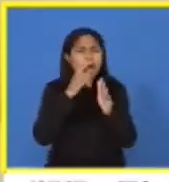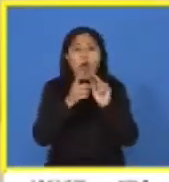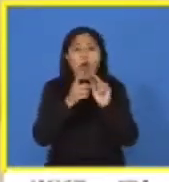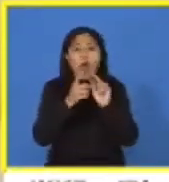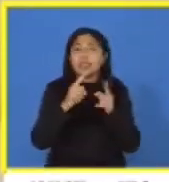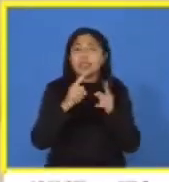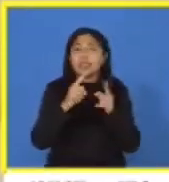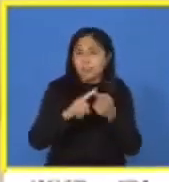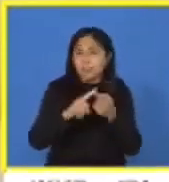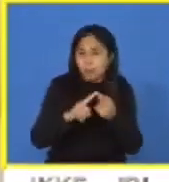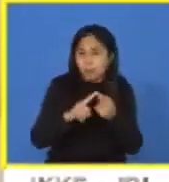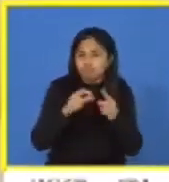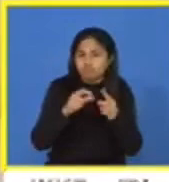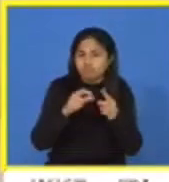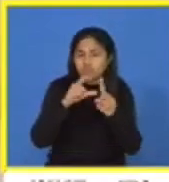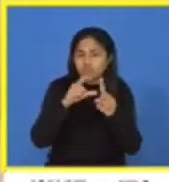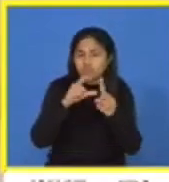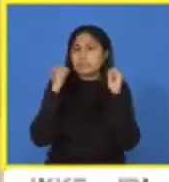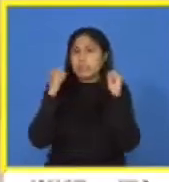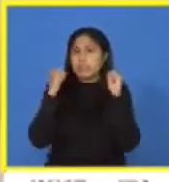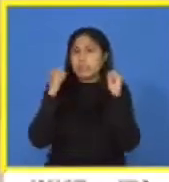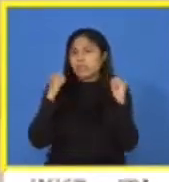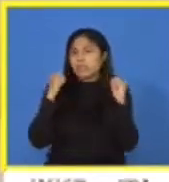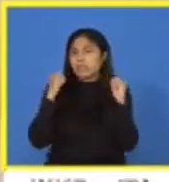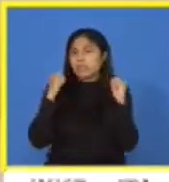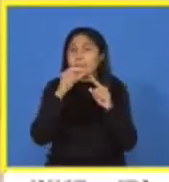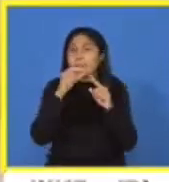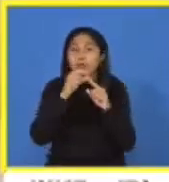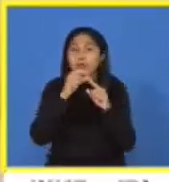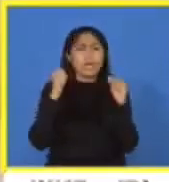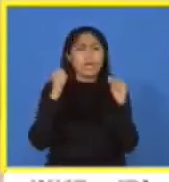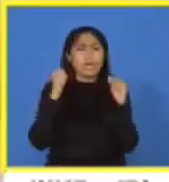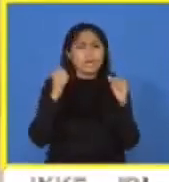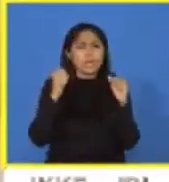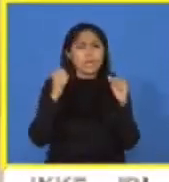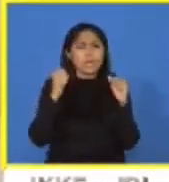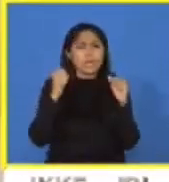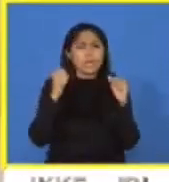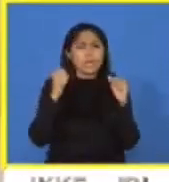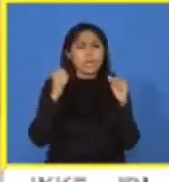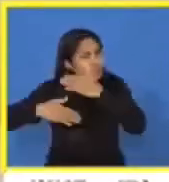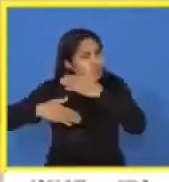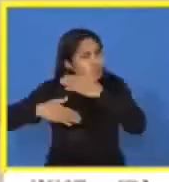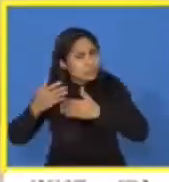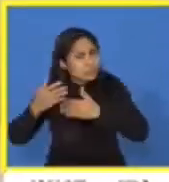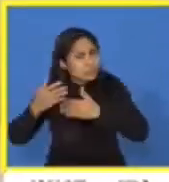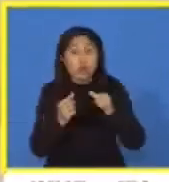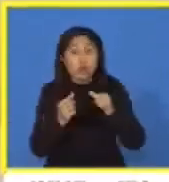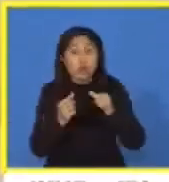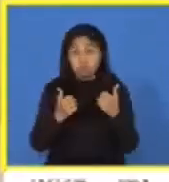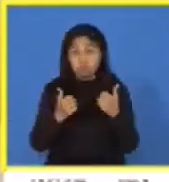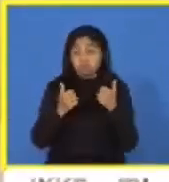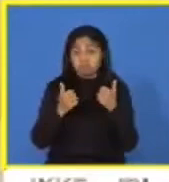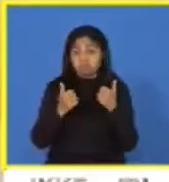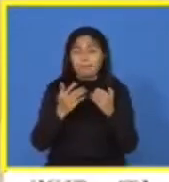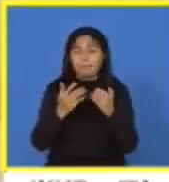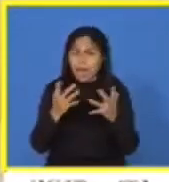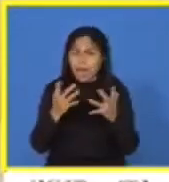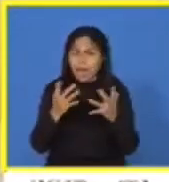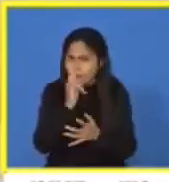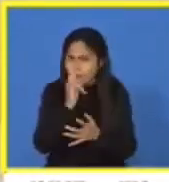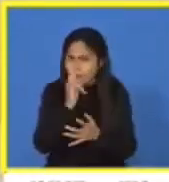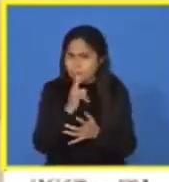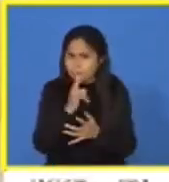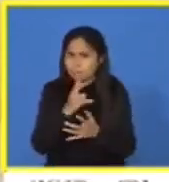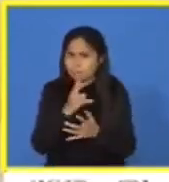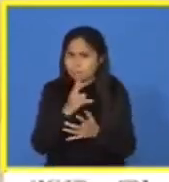teman-teman di Dinas Kesehatan khususnya dari bagian promosi kesehatan masyarakat terus menggelorakan kalau bisa masyarakat kita tetap patuh atau kita